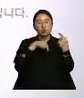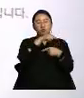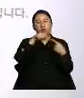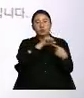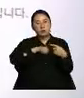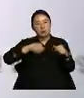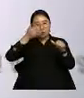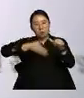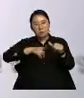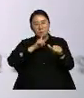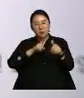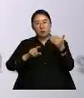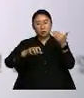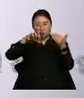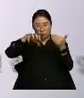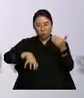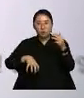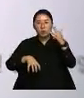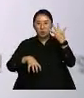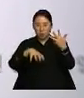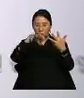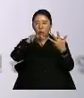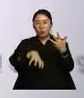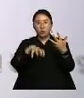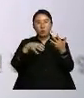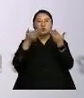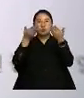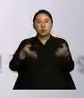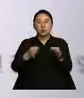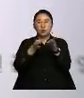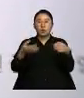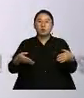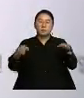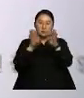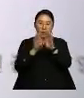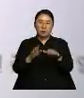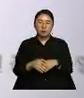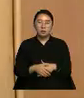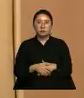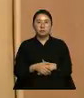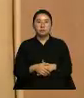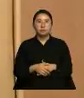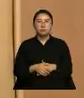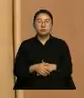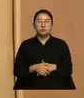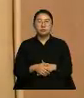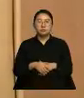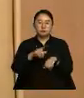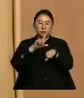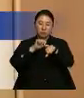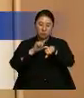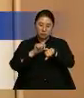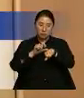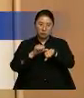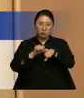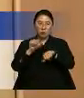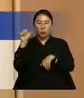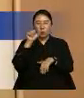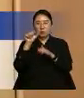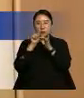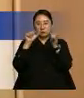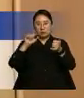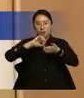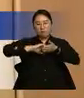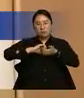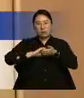자제를 권고해 9곳 가운데 8곳이 연휴 동안 문을 닫습니다 시 간 담 오행 명으로